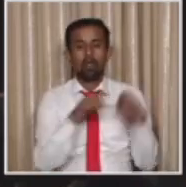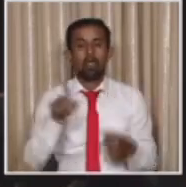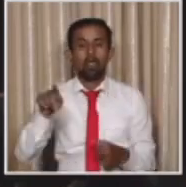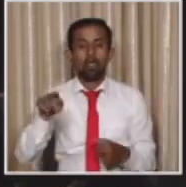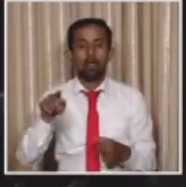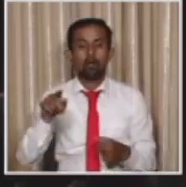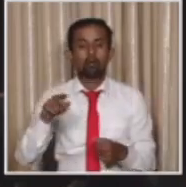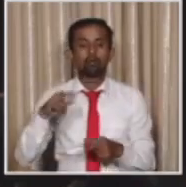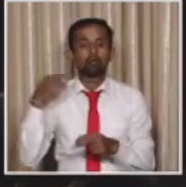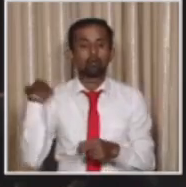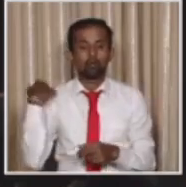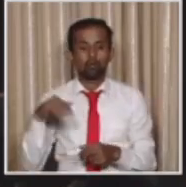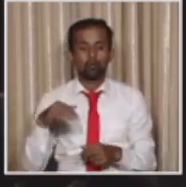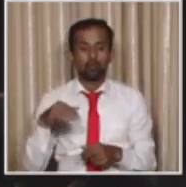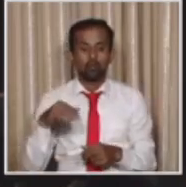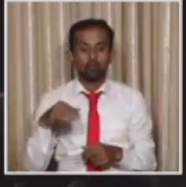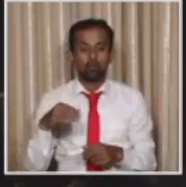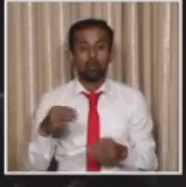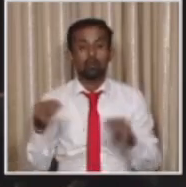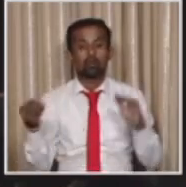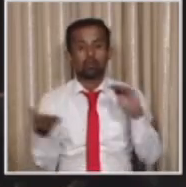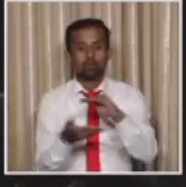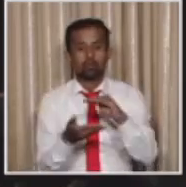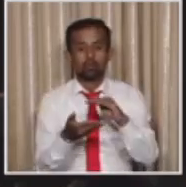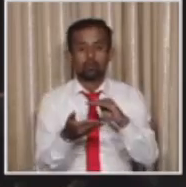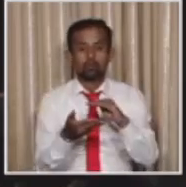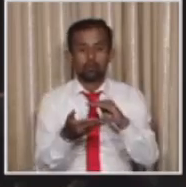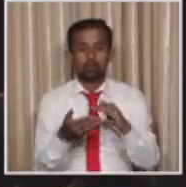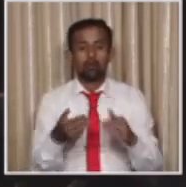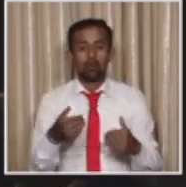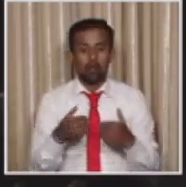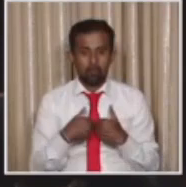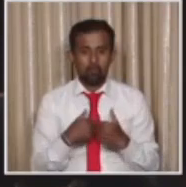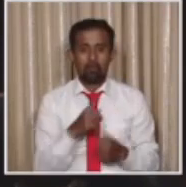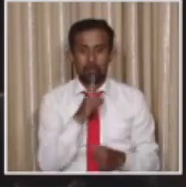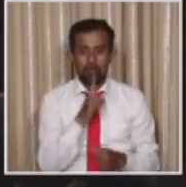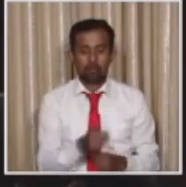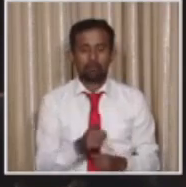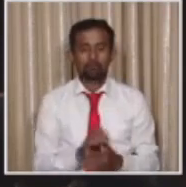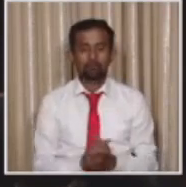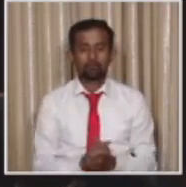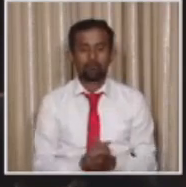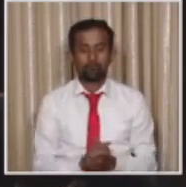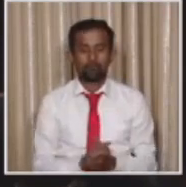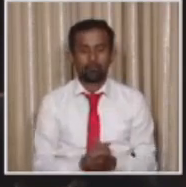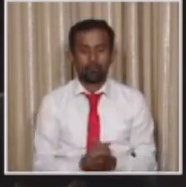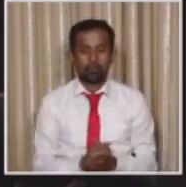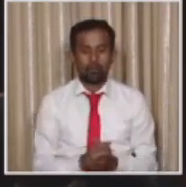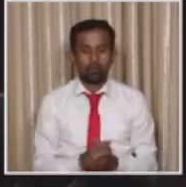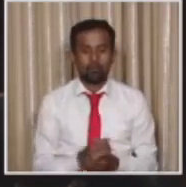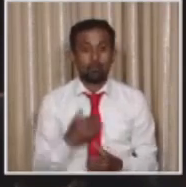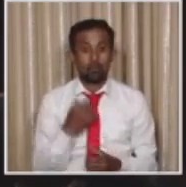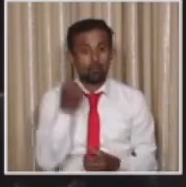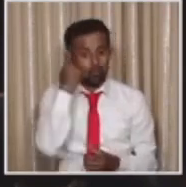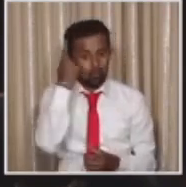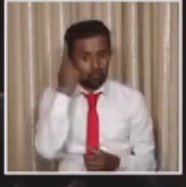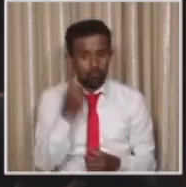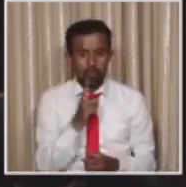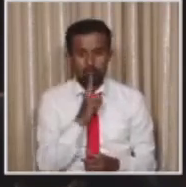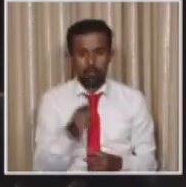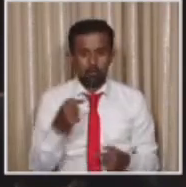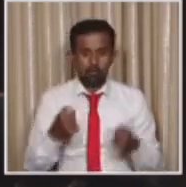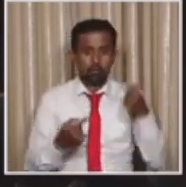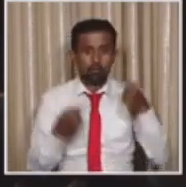යාගේ සහෝදරයයි මේක මේක එතෙන්ට ගත්තේ කියන කාරණේ අපි මෙතනදී කතා කරන්න ඕනේ. ඒ නිසා මම යෝජනාවක් විදිහට කරනවා අද මේ